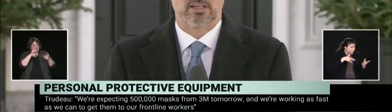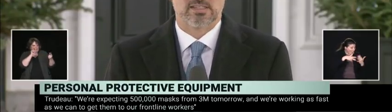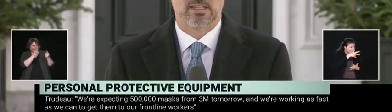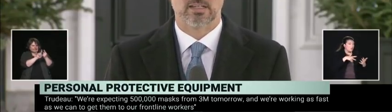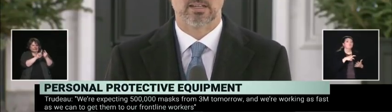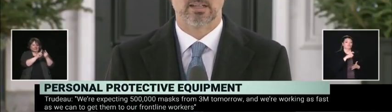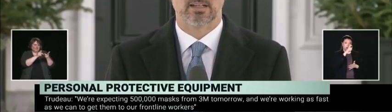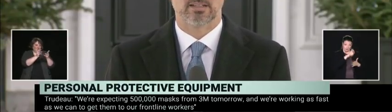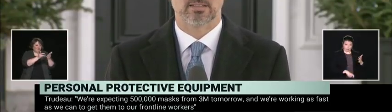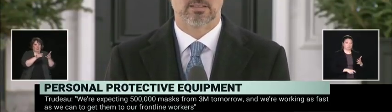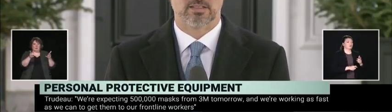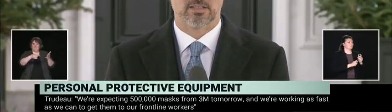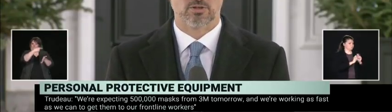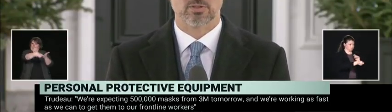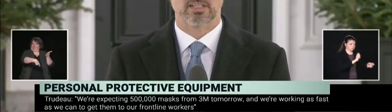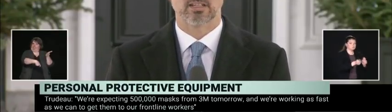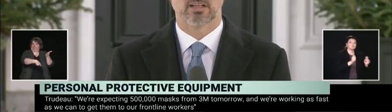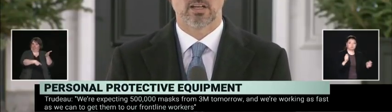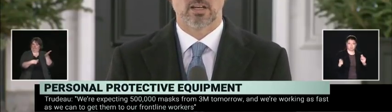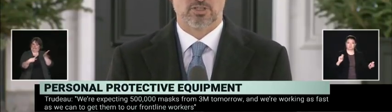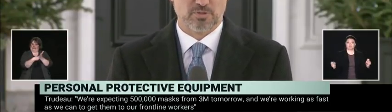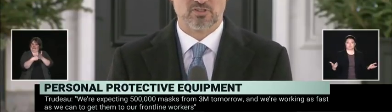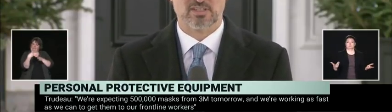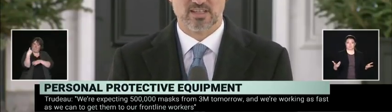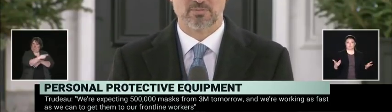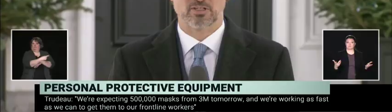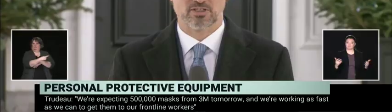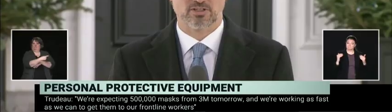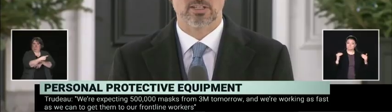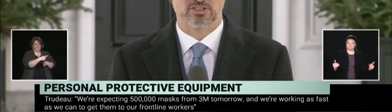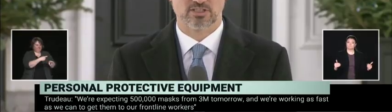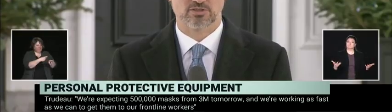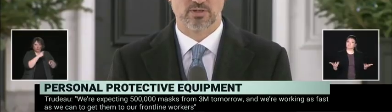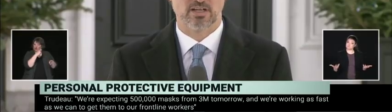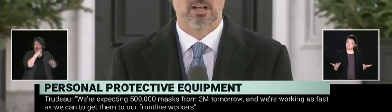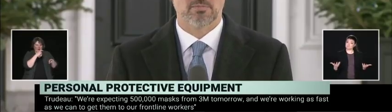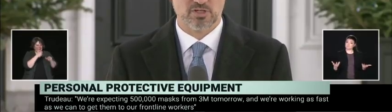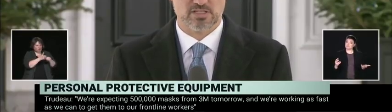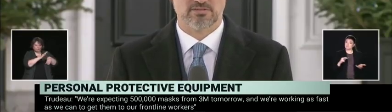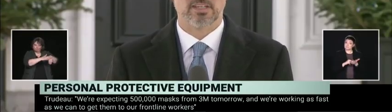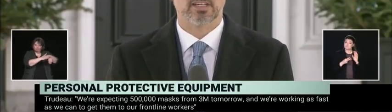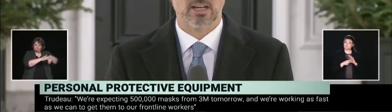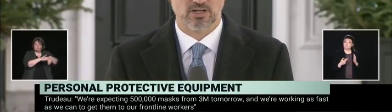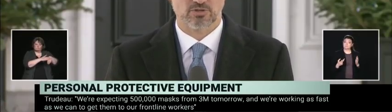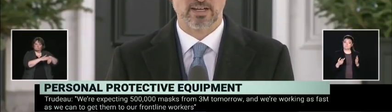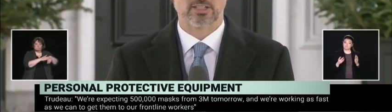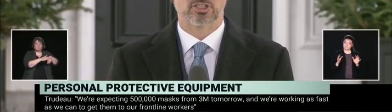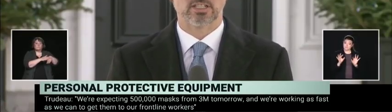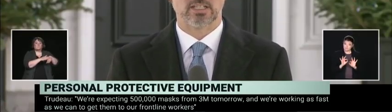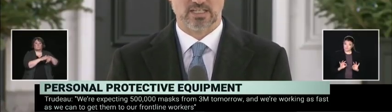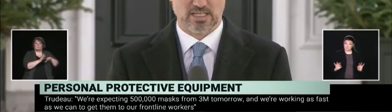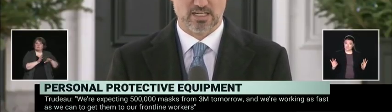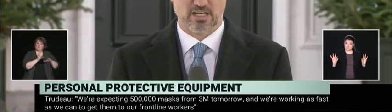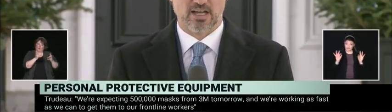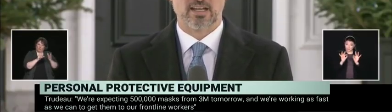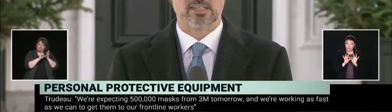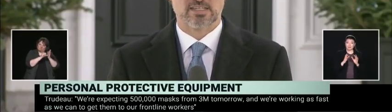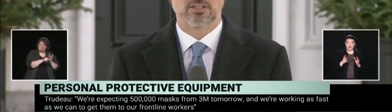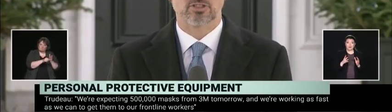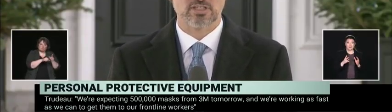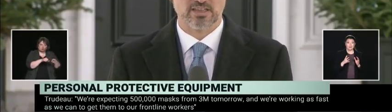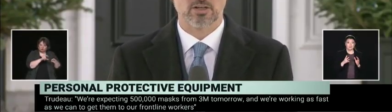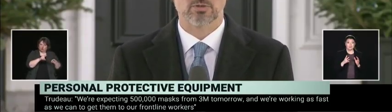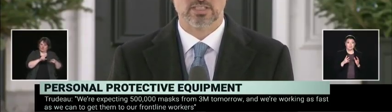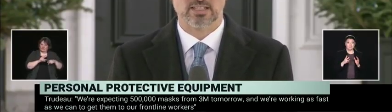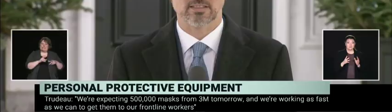suivre ces consignes. Je pense que c'est important que les gens soient motivés et encouragés et qu'ils